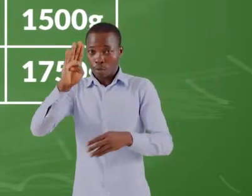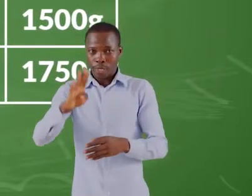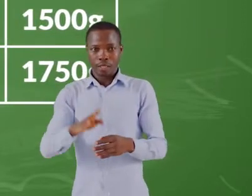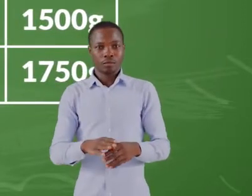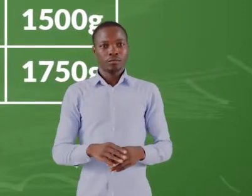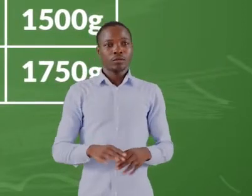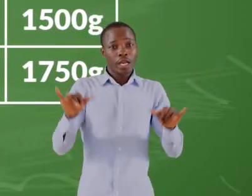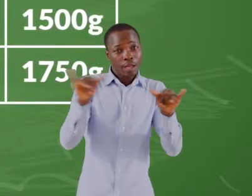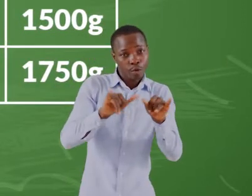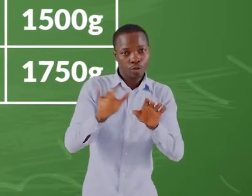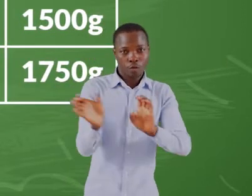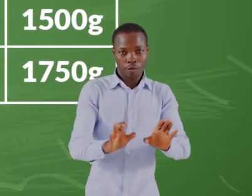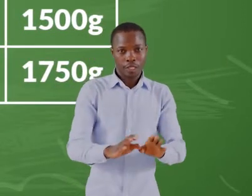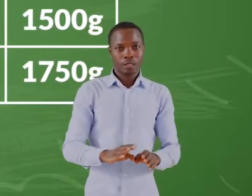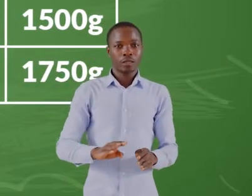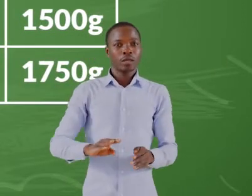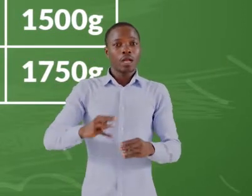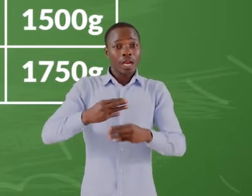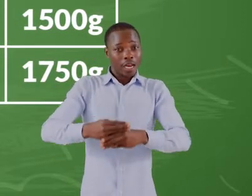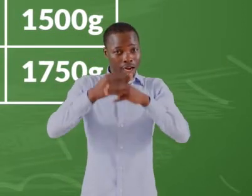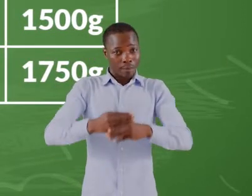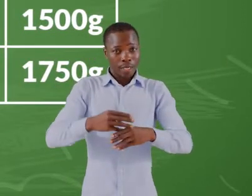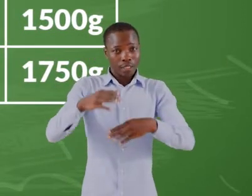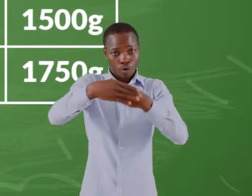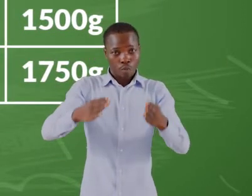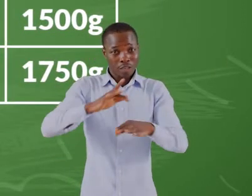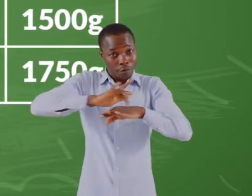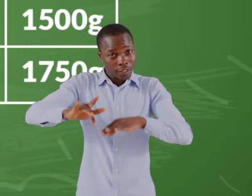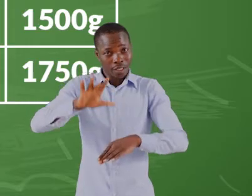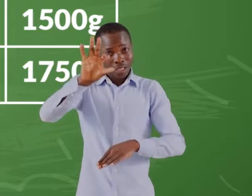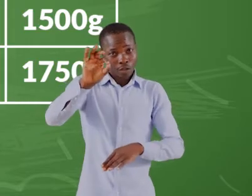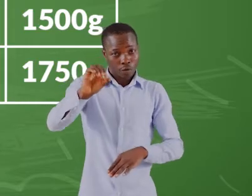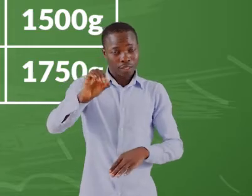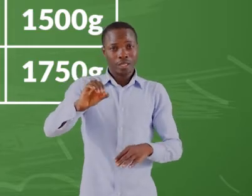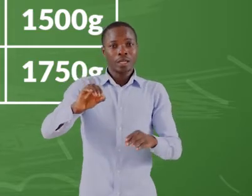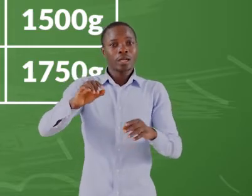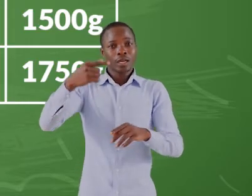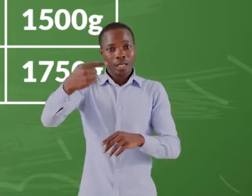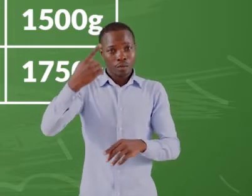mesures effectuées, la masse de boîte vide, 90 grammes pour chaque